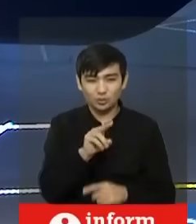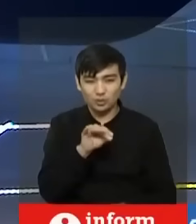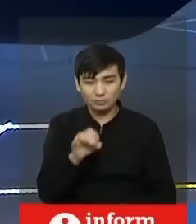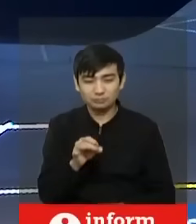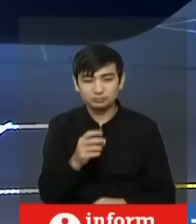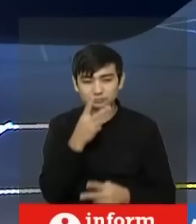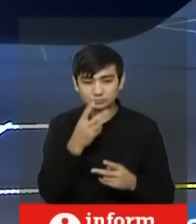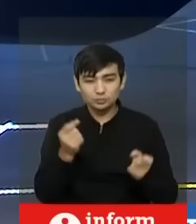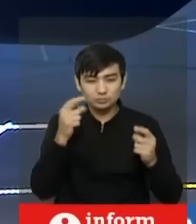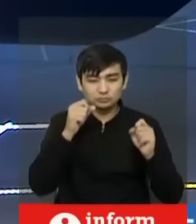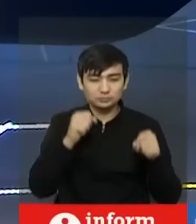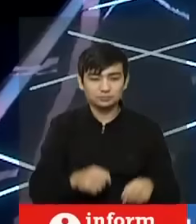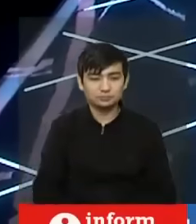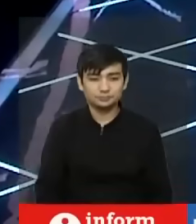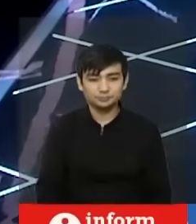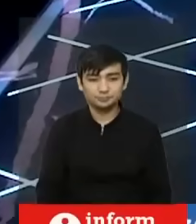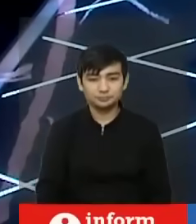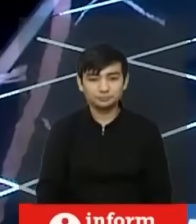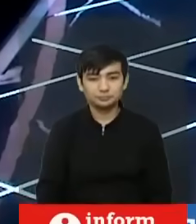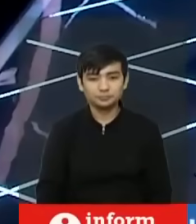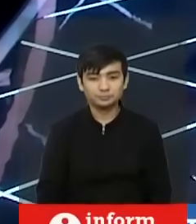кодты сканерлесеңіз болғаны.